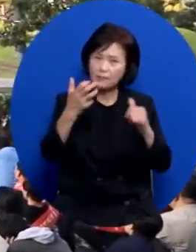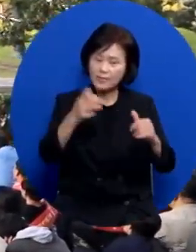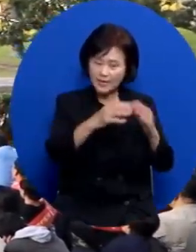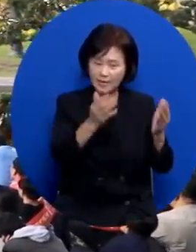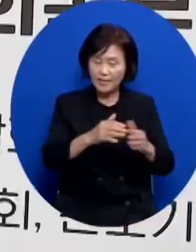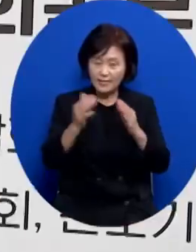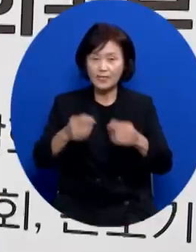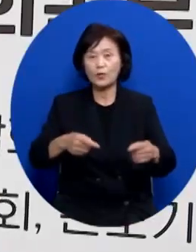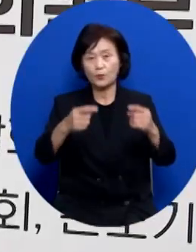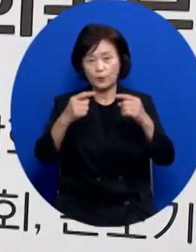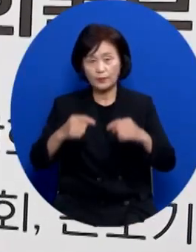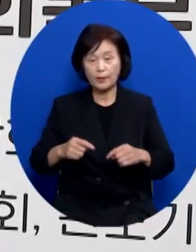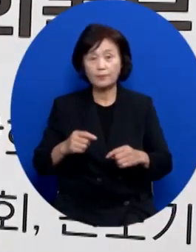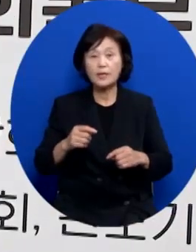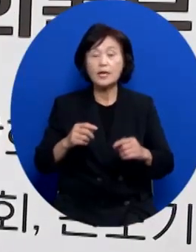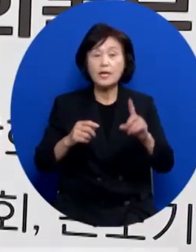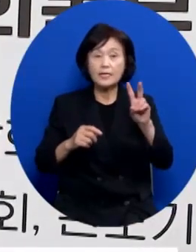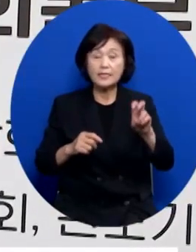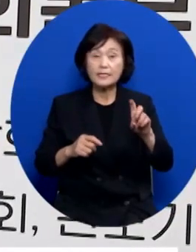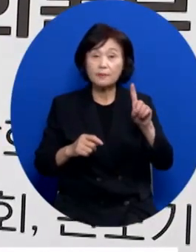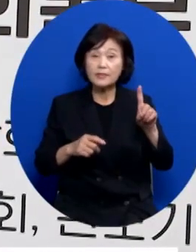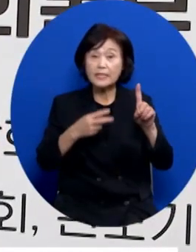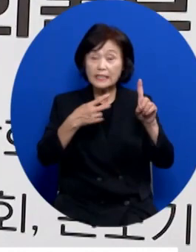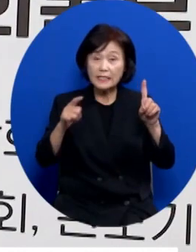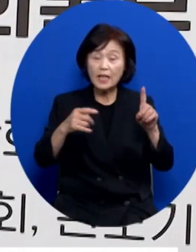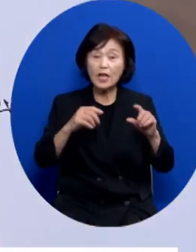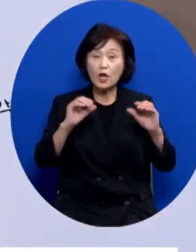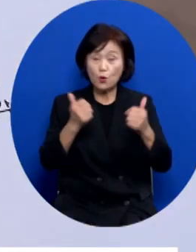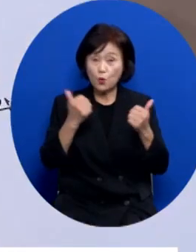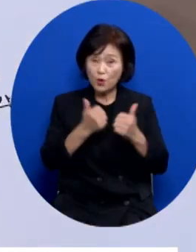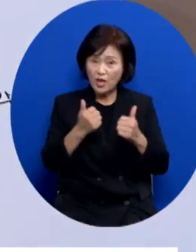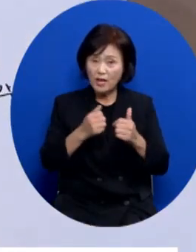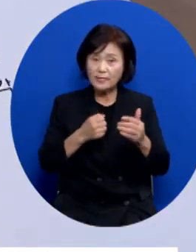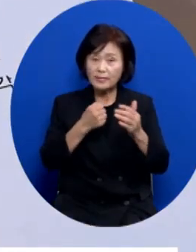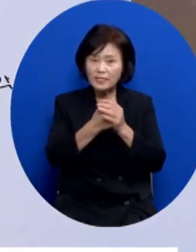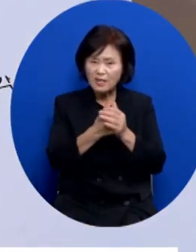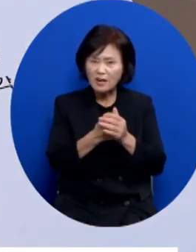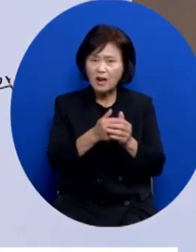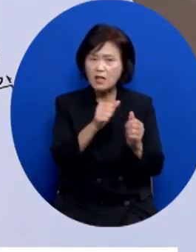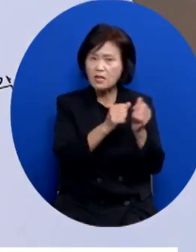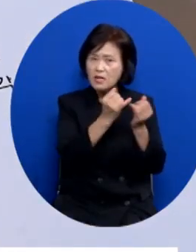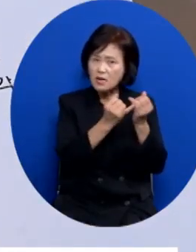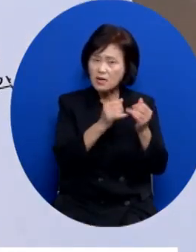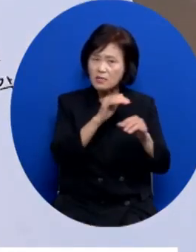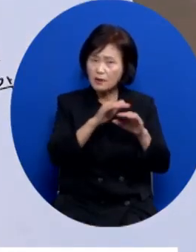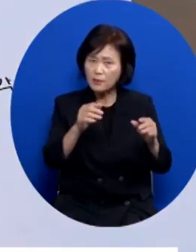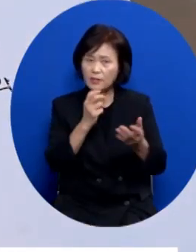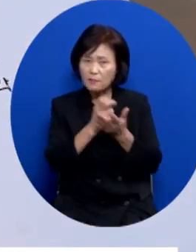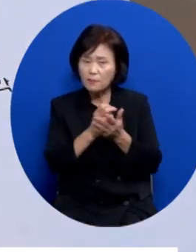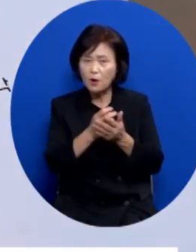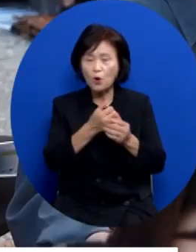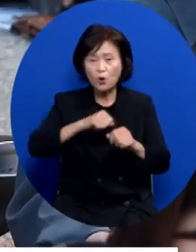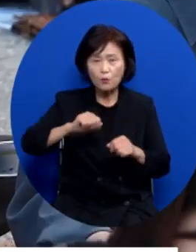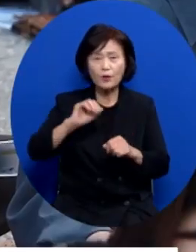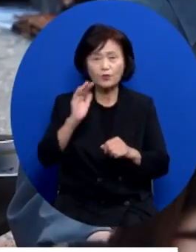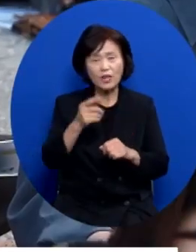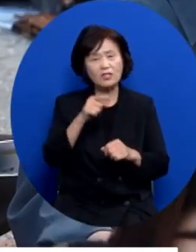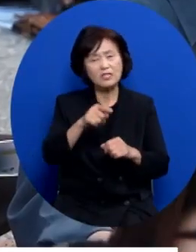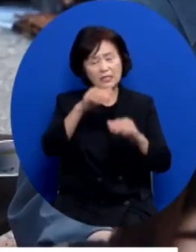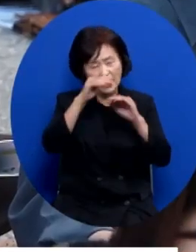동참했으며 제 21대 국회에서 정한 양성평등 기본법에 위배되는 전남 도민 인권 헌장 안을